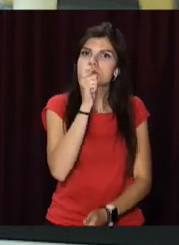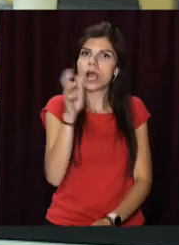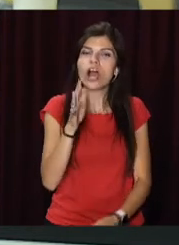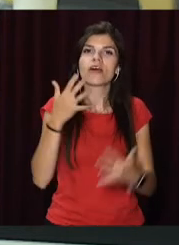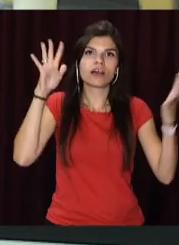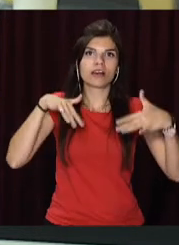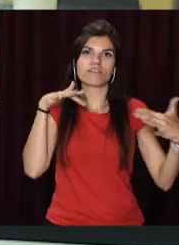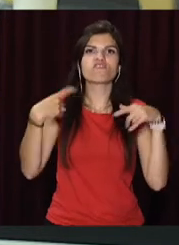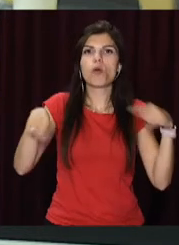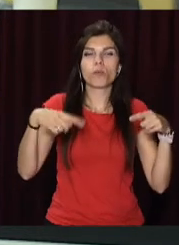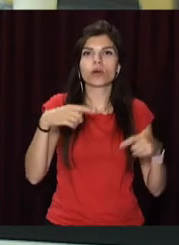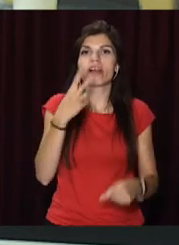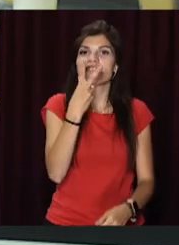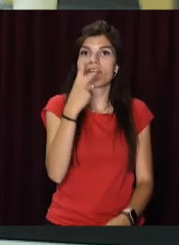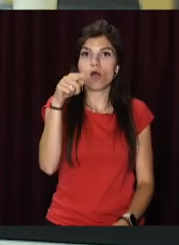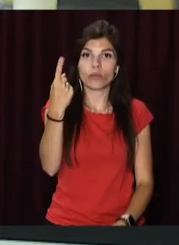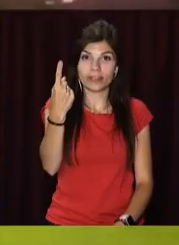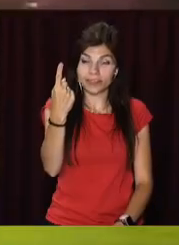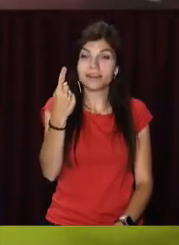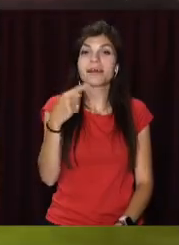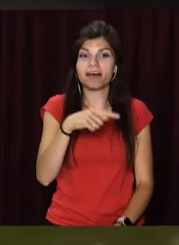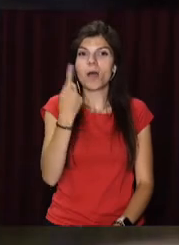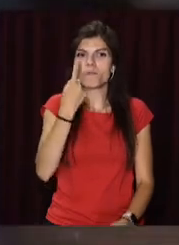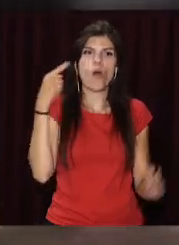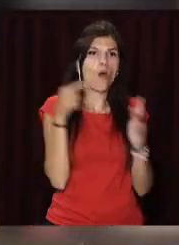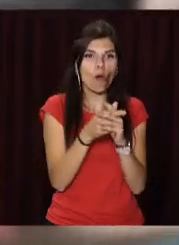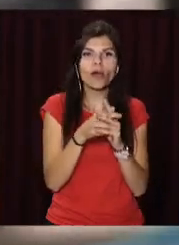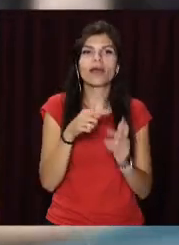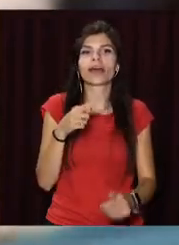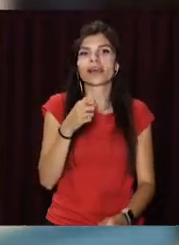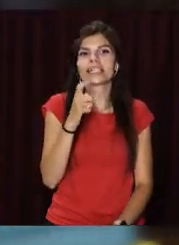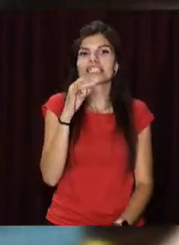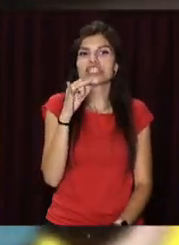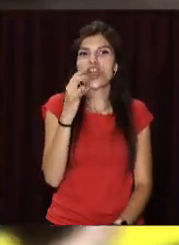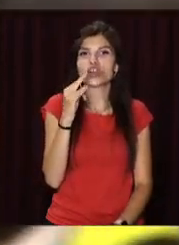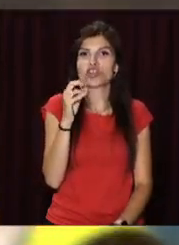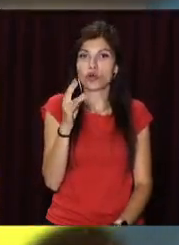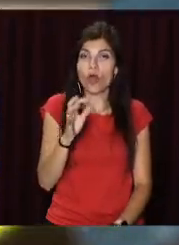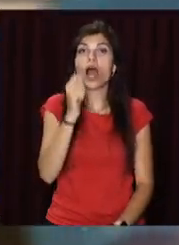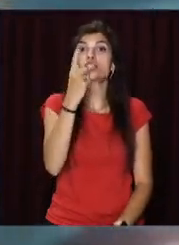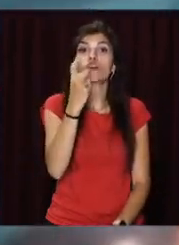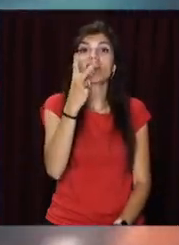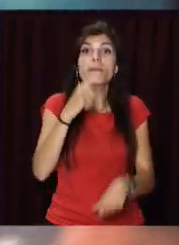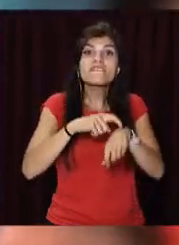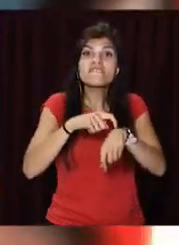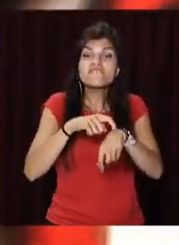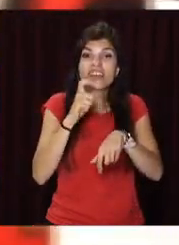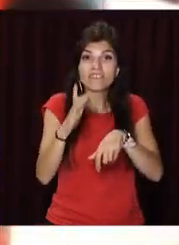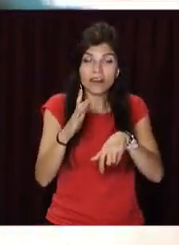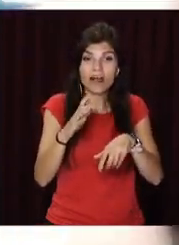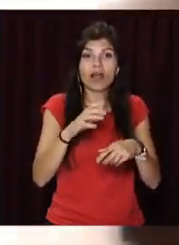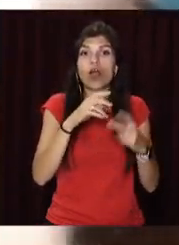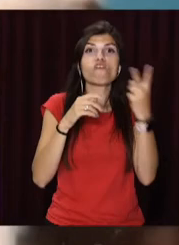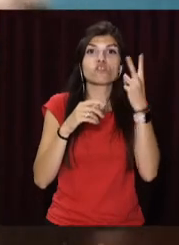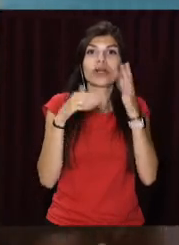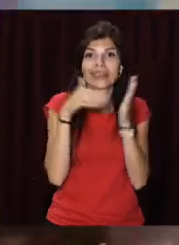шведами. Рахунок гри – 2-1. Перший гол у ворота суперників забив Олександр Зінченко, а на 121-й хвилині у другому